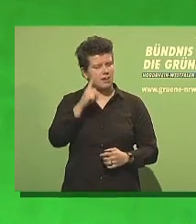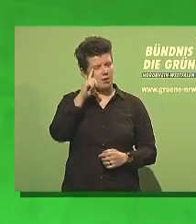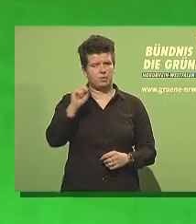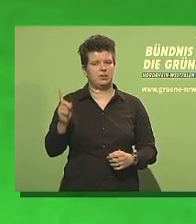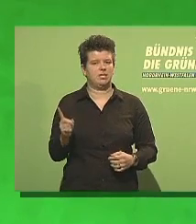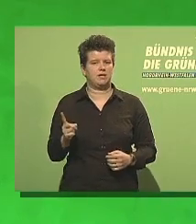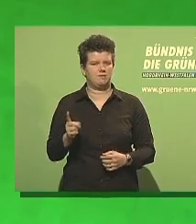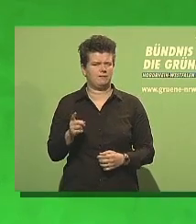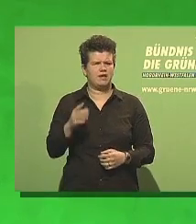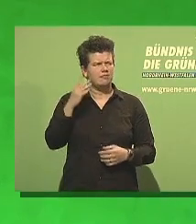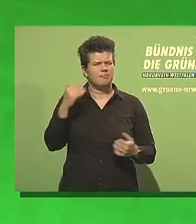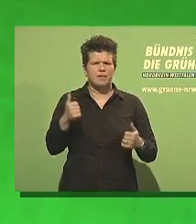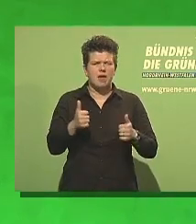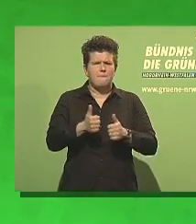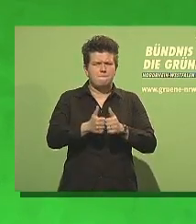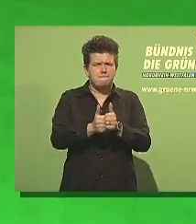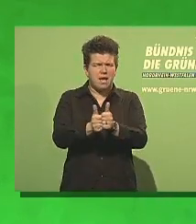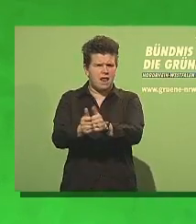unsere Kanzlerin?